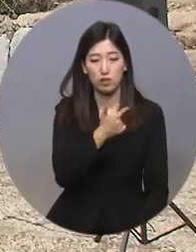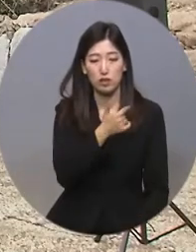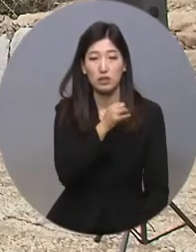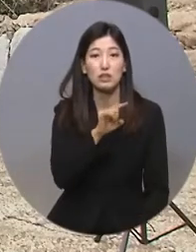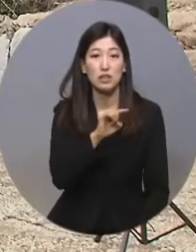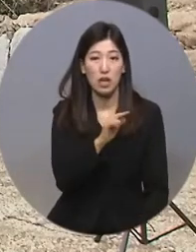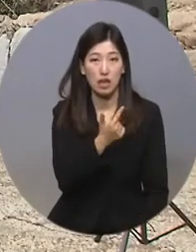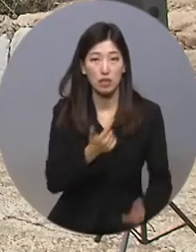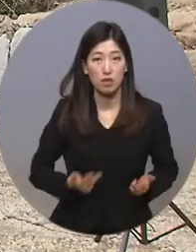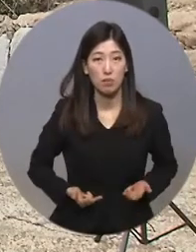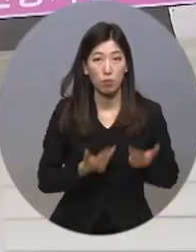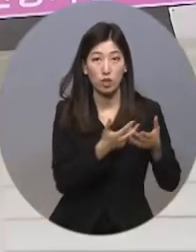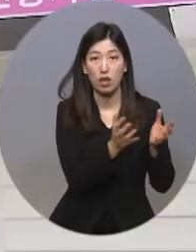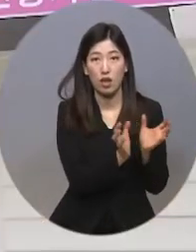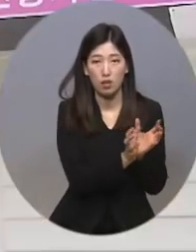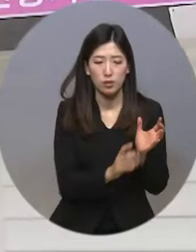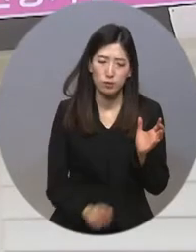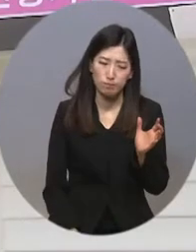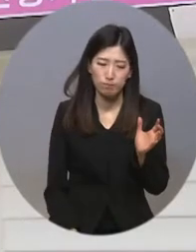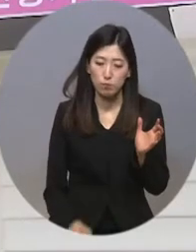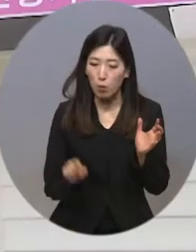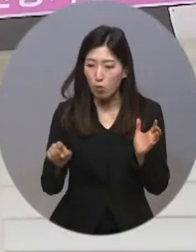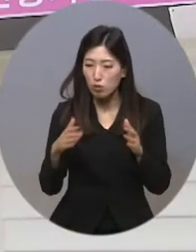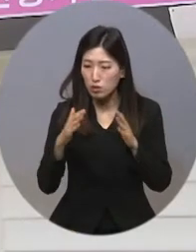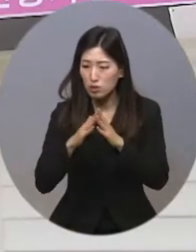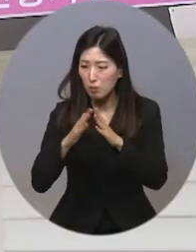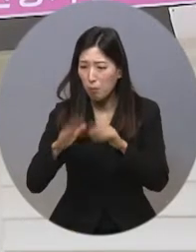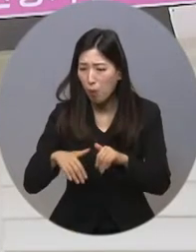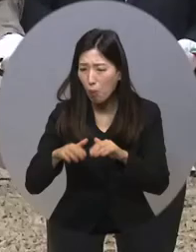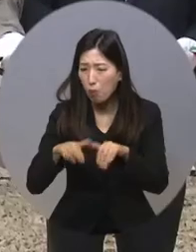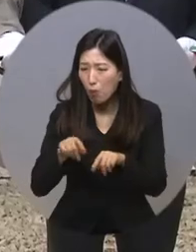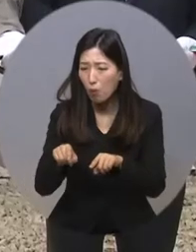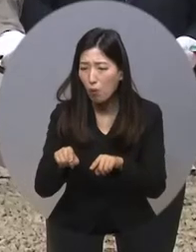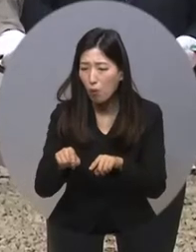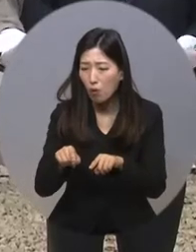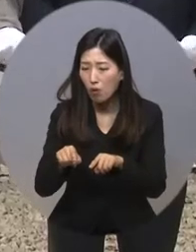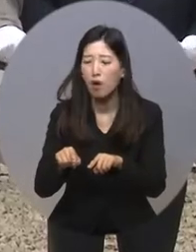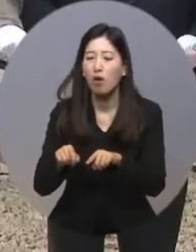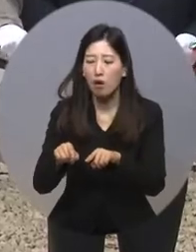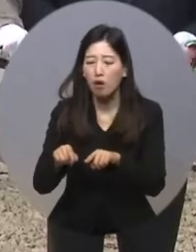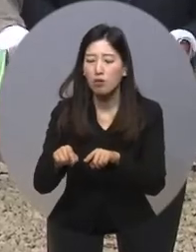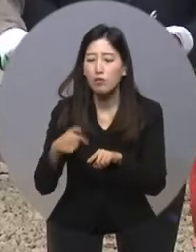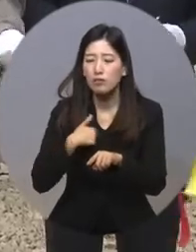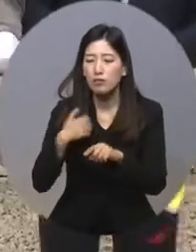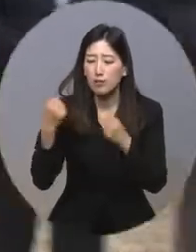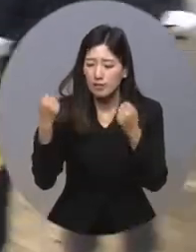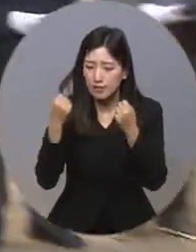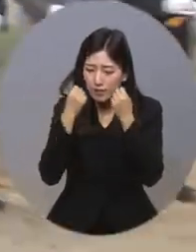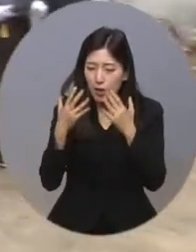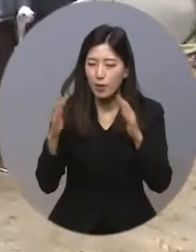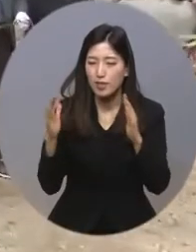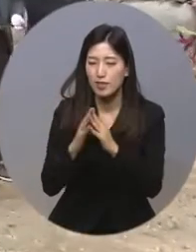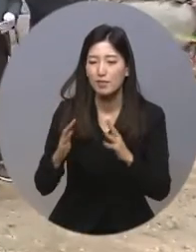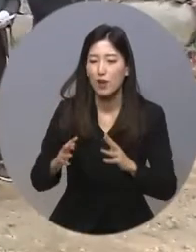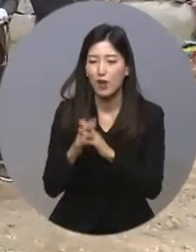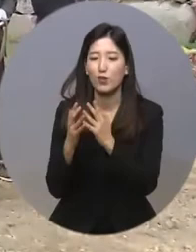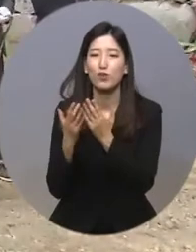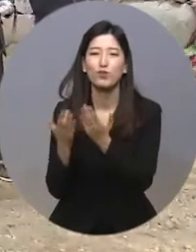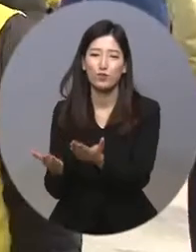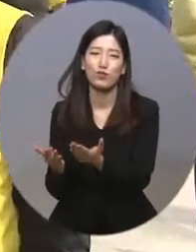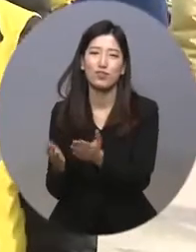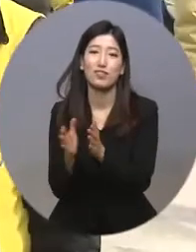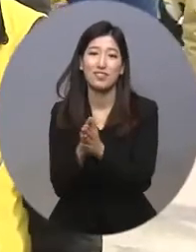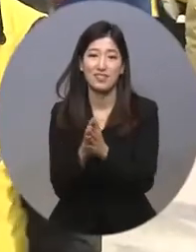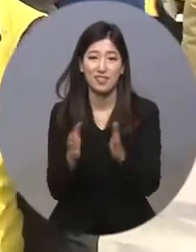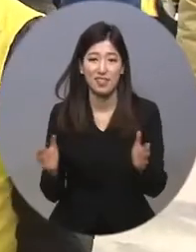집을 잃은 수혜자를 선정해 새로운 보금자리를 지어주는 사랑의 집 입주식 행사를 진행했습니다.